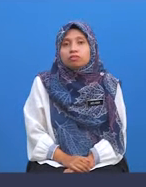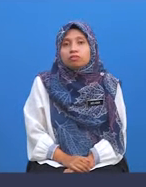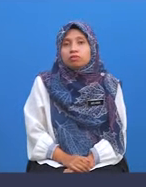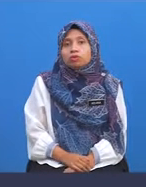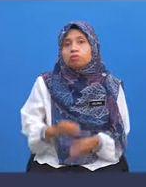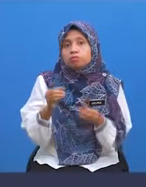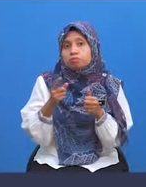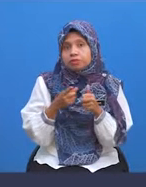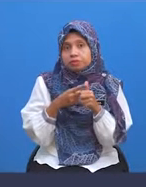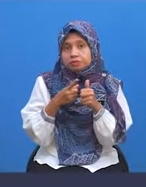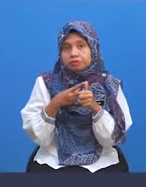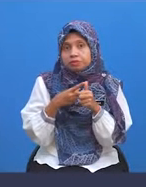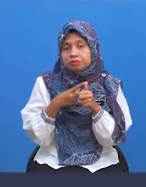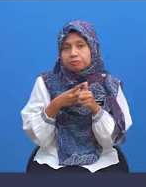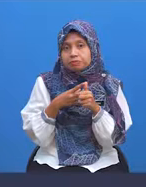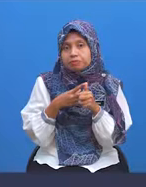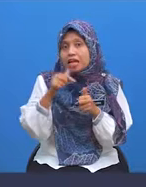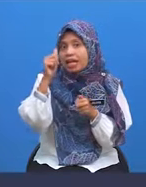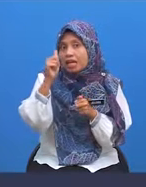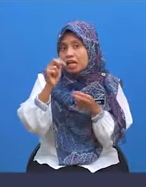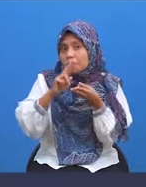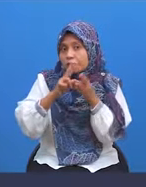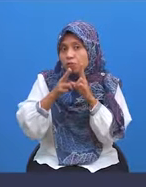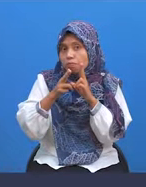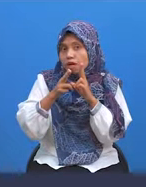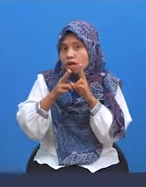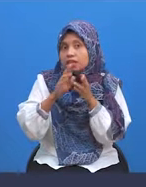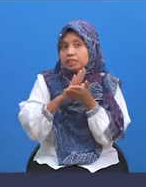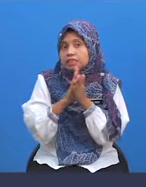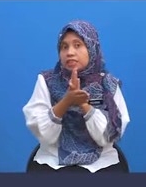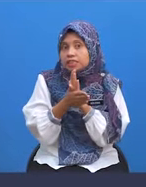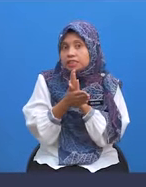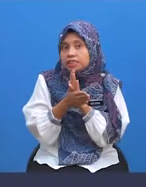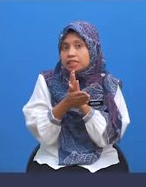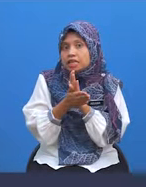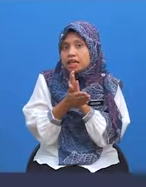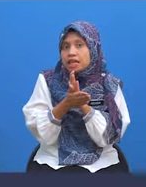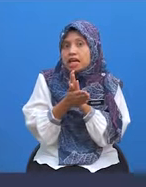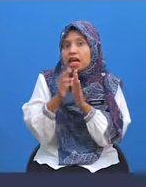Yang pertama, apabila A berubah, maka nilai amplitude berubah.